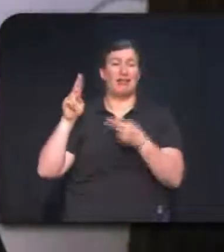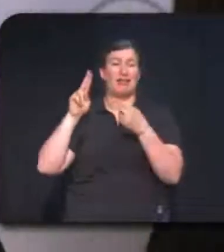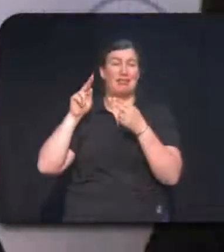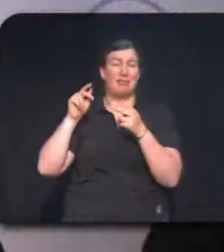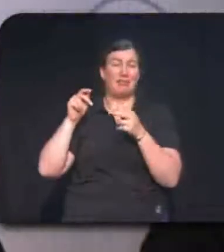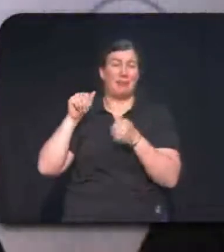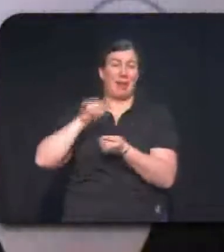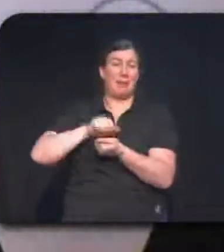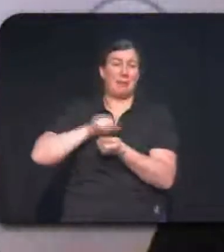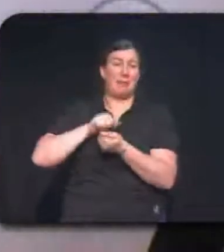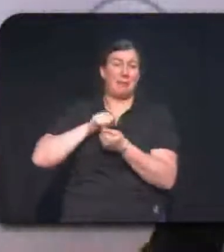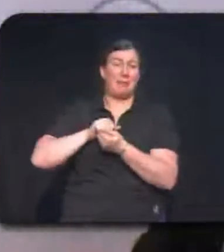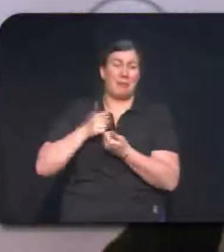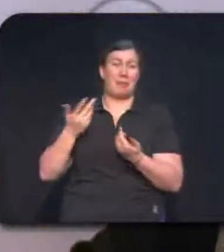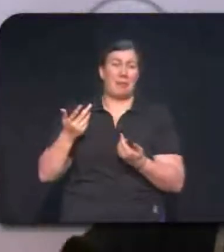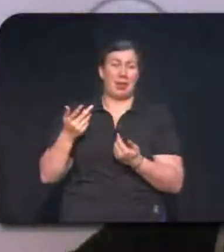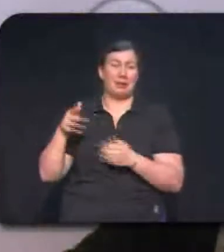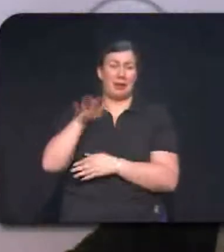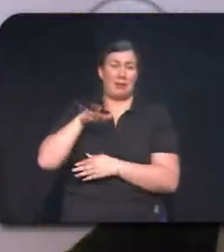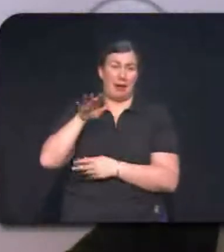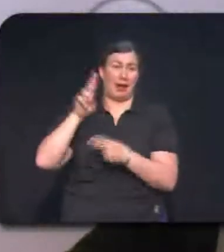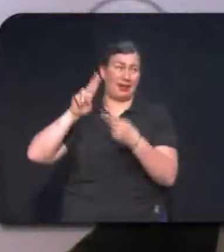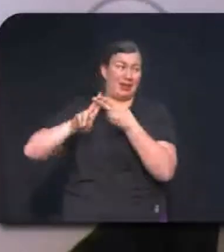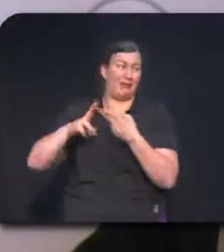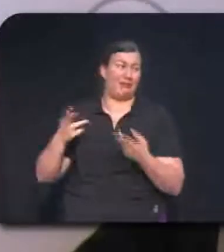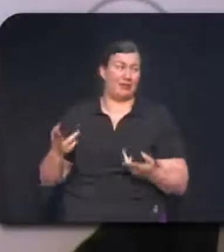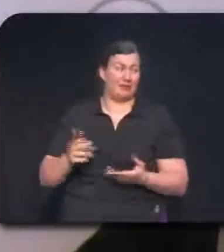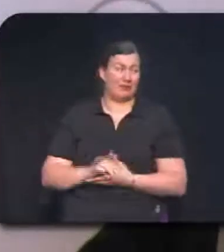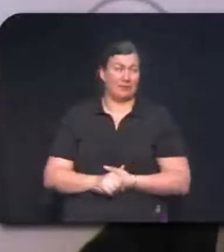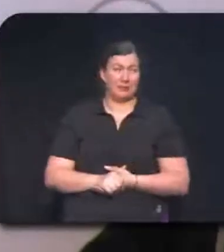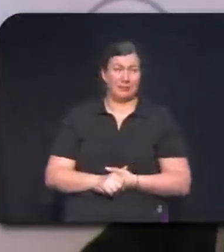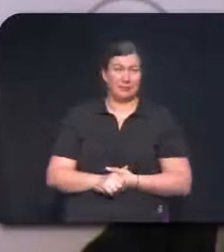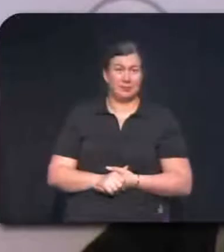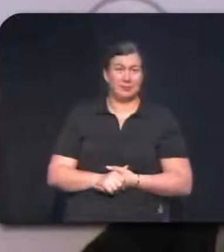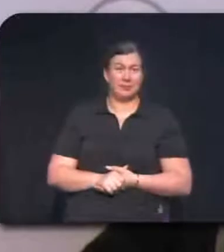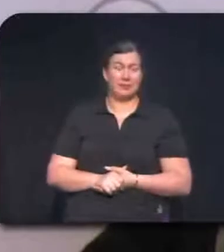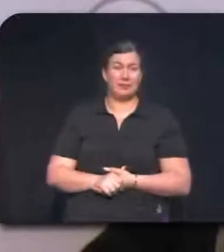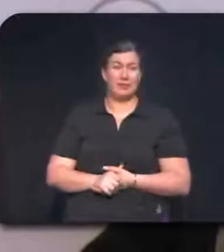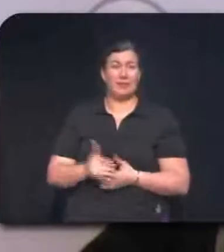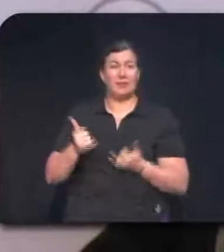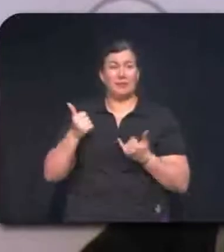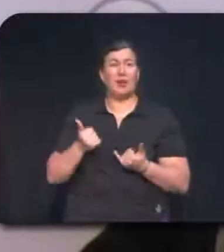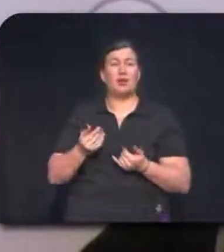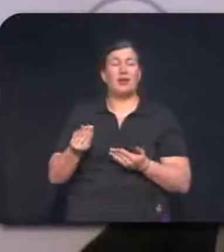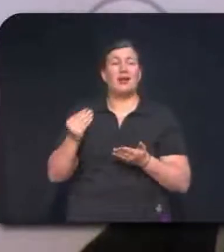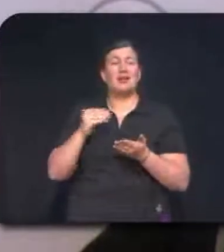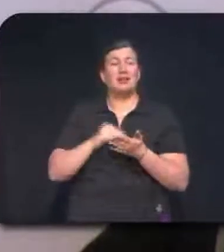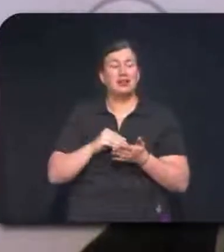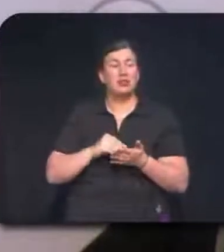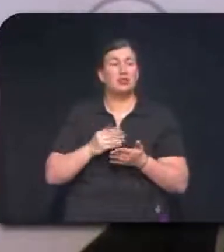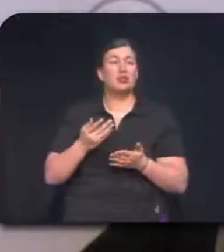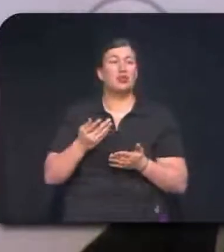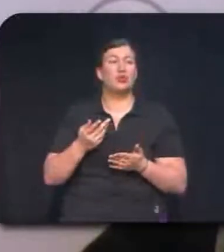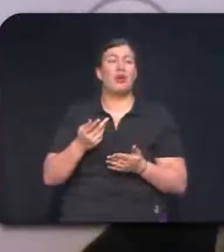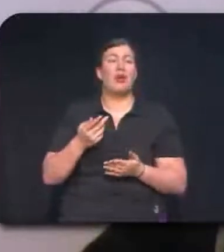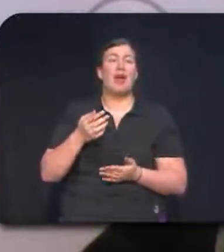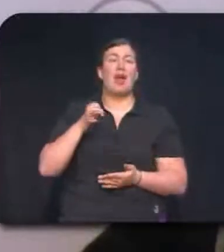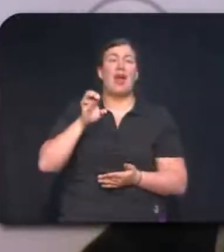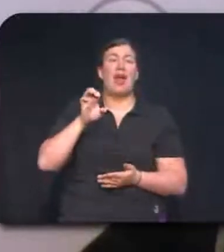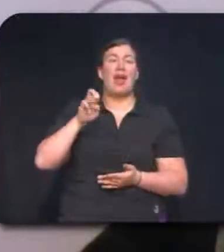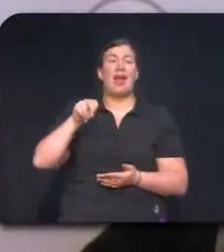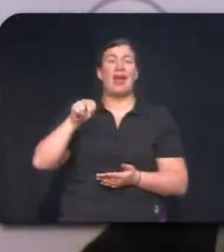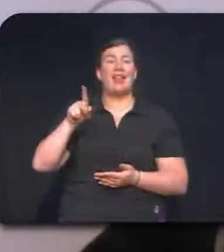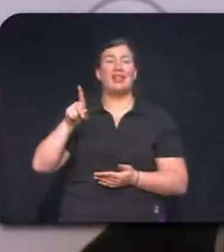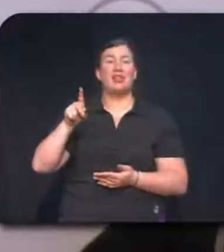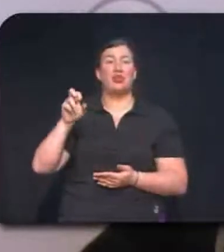also ähm 15 Uhr alle bundestagswahlkandidaten zum Pressebereich und dann möge der Entropie bitte zum Front Office kommen der entropy